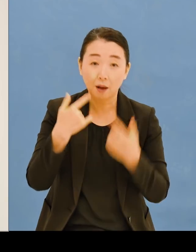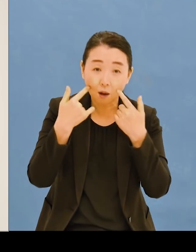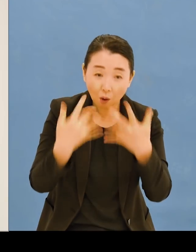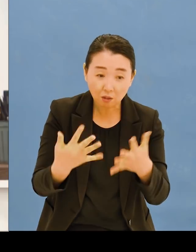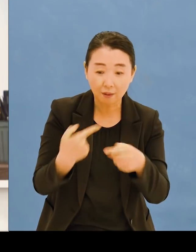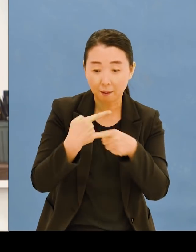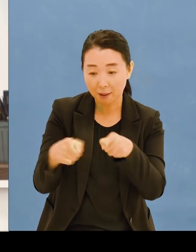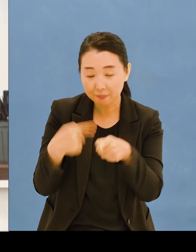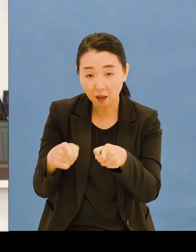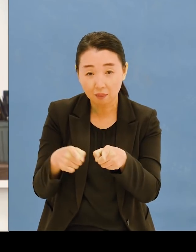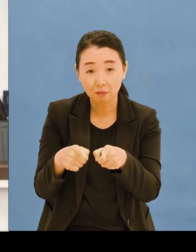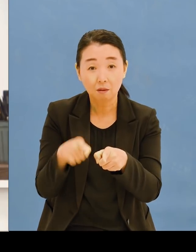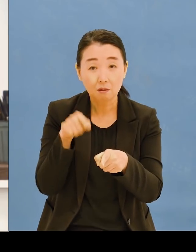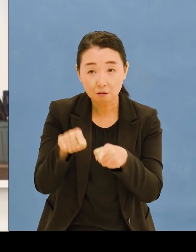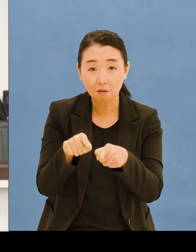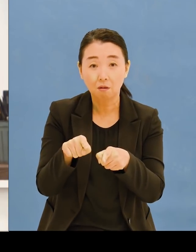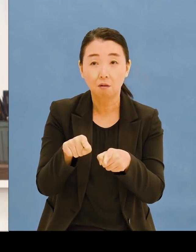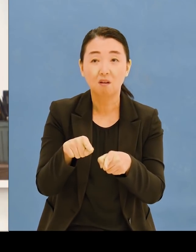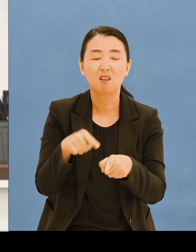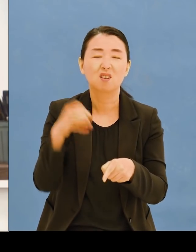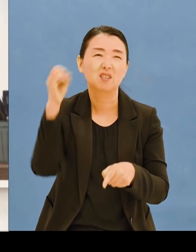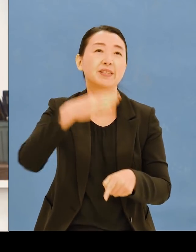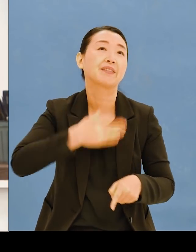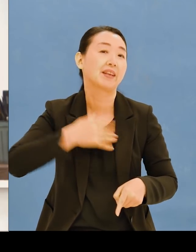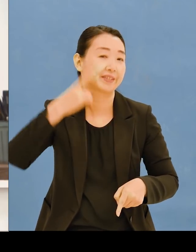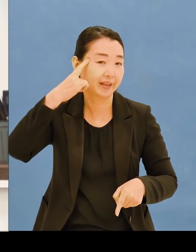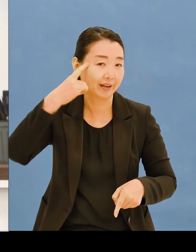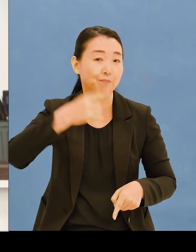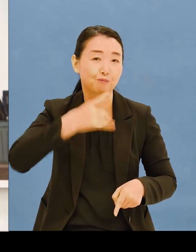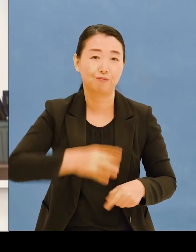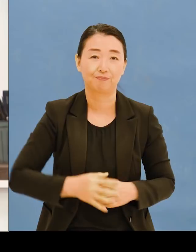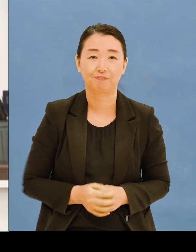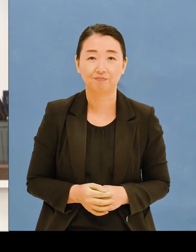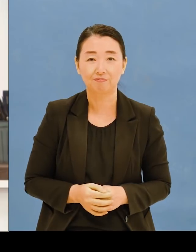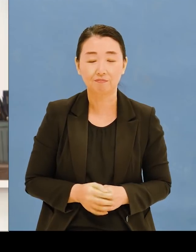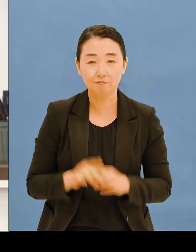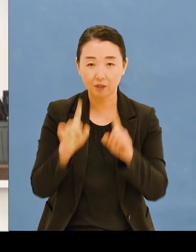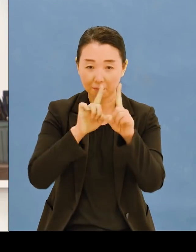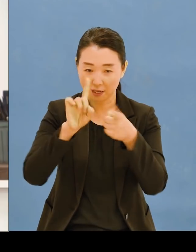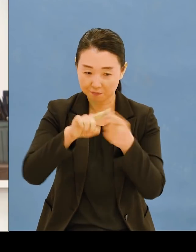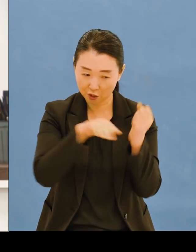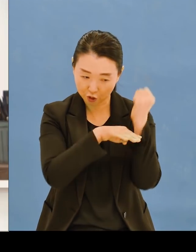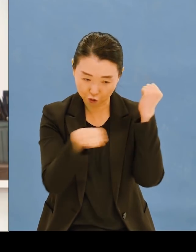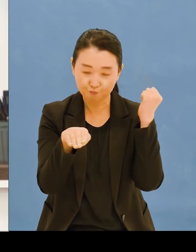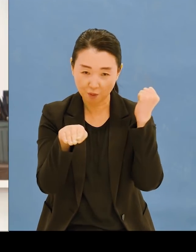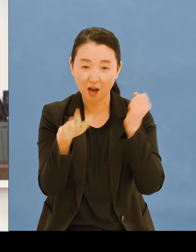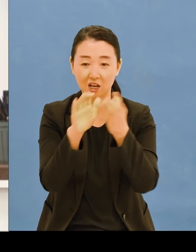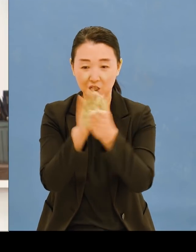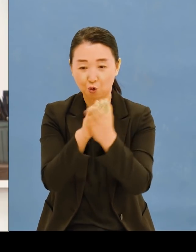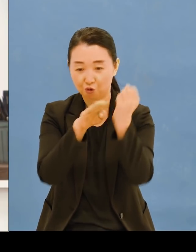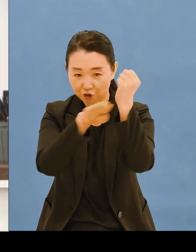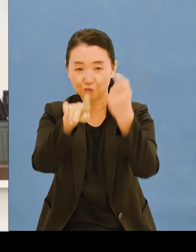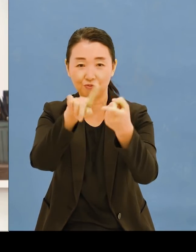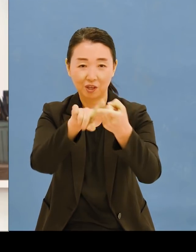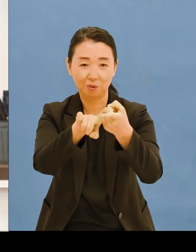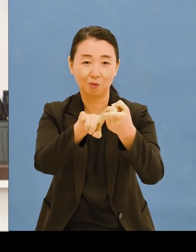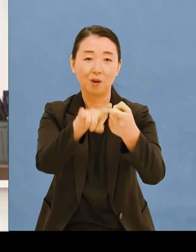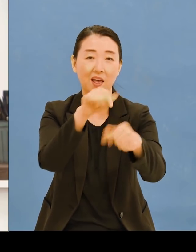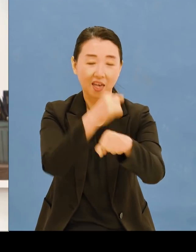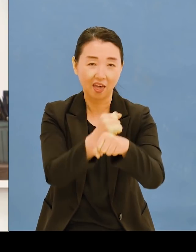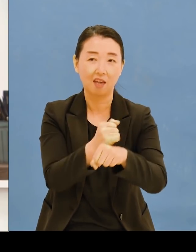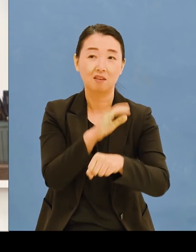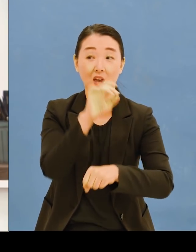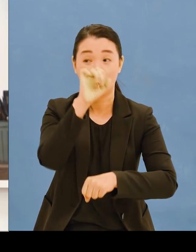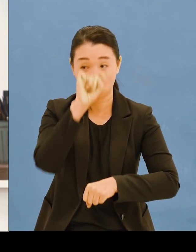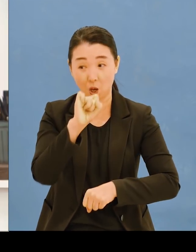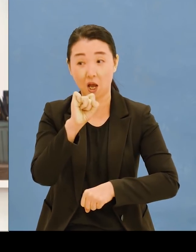내가 확신하고 내가 하는 건 그냥 저의 생각인 거고 네. 진짜 말씀을 기준으로 기도를 기준으로 해서 정말